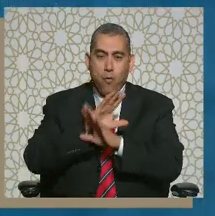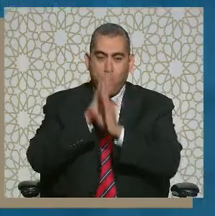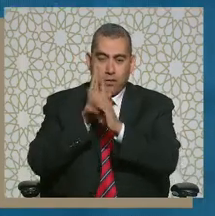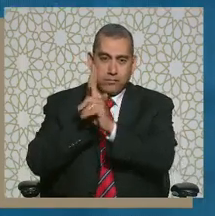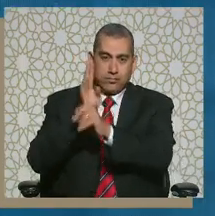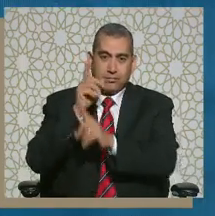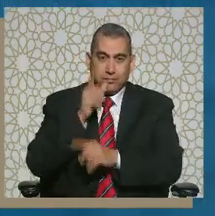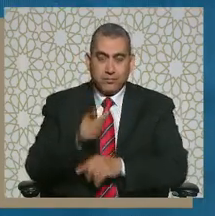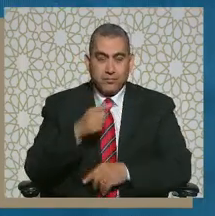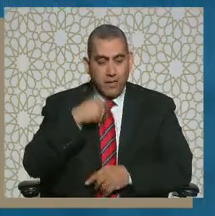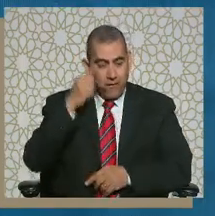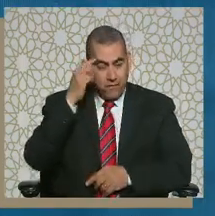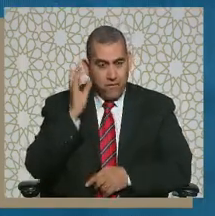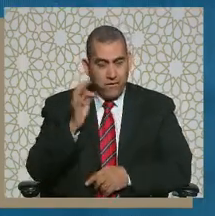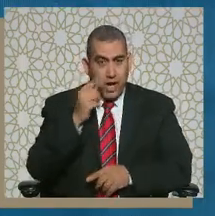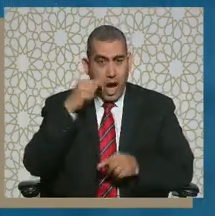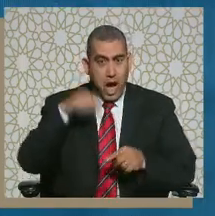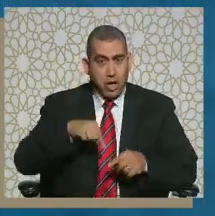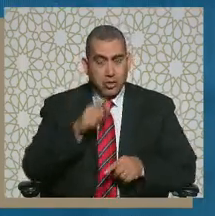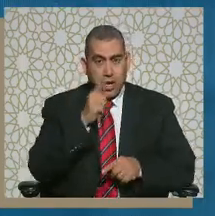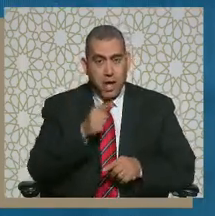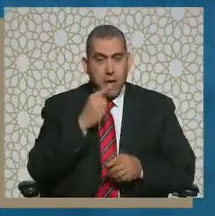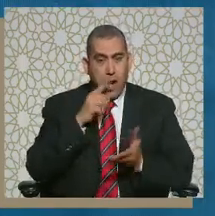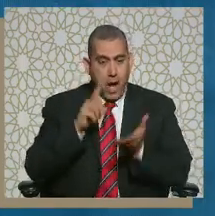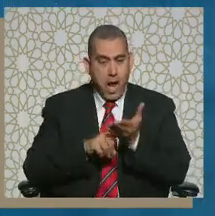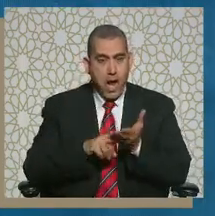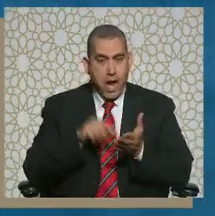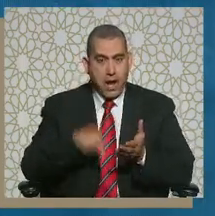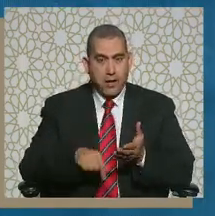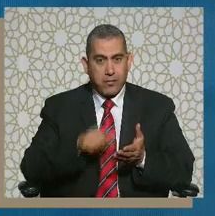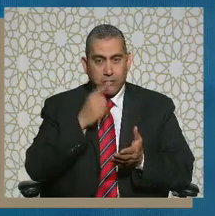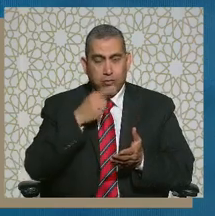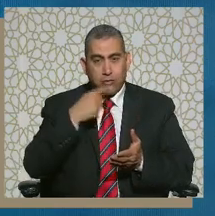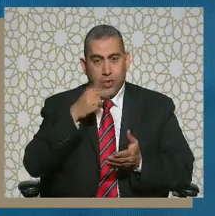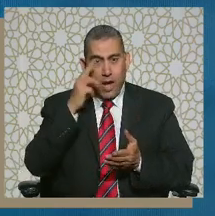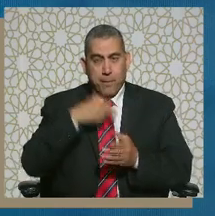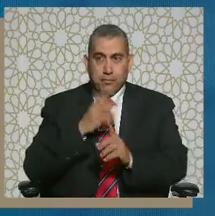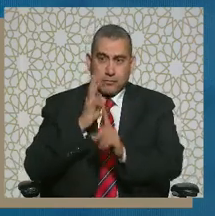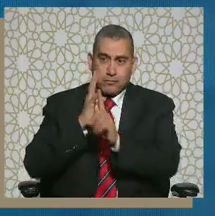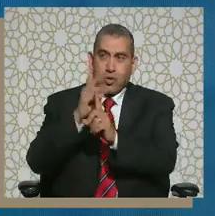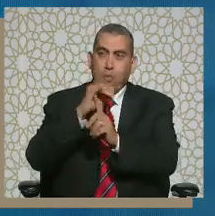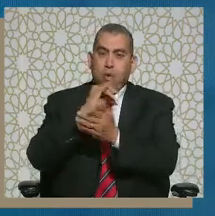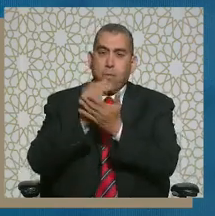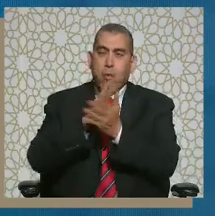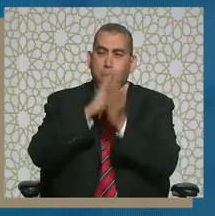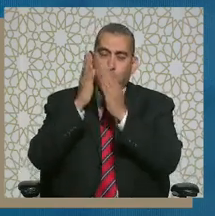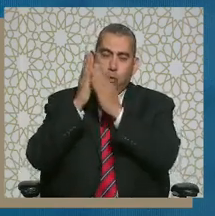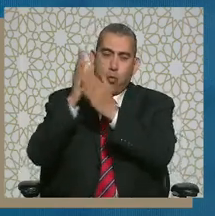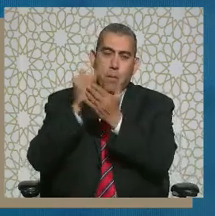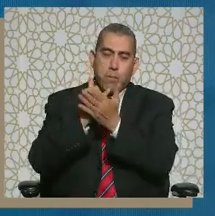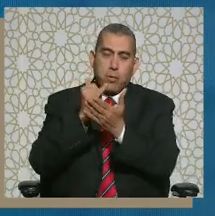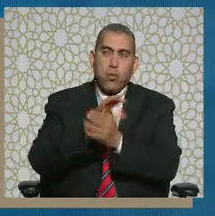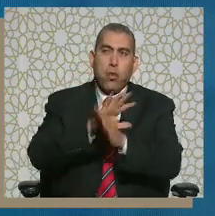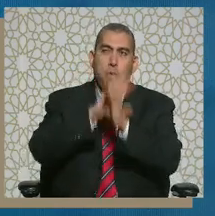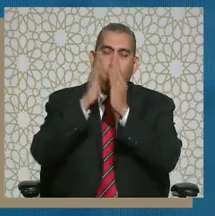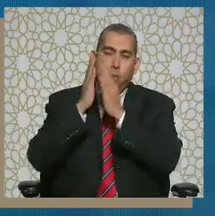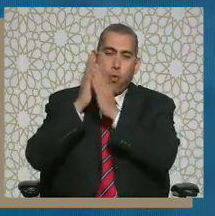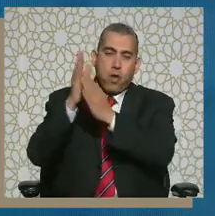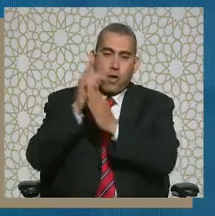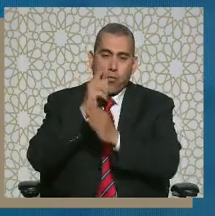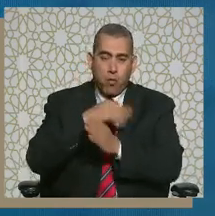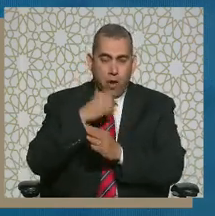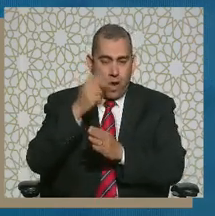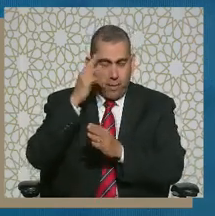بنعيشها التوكل مع الله حقيقه ان انت تكون متوكل على الله في كل امورك وما تسيبش نفسك